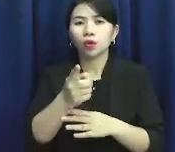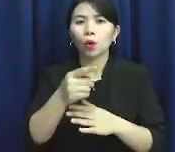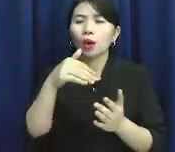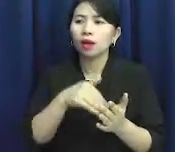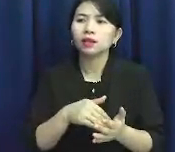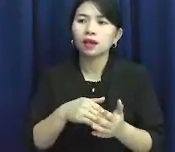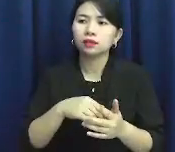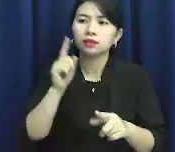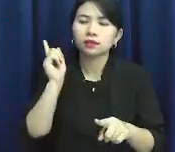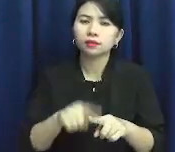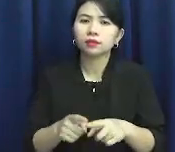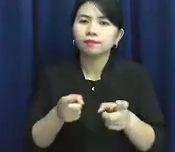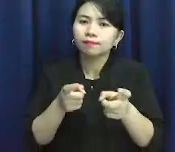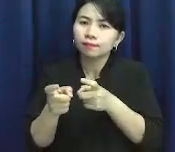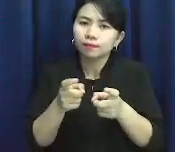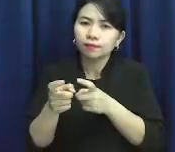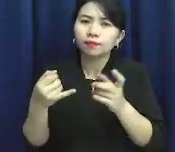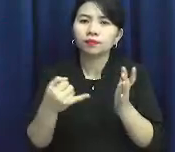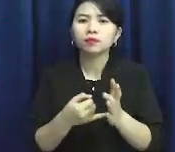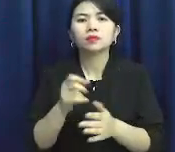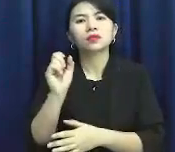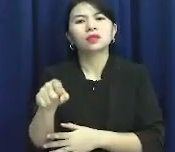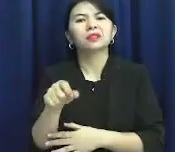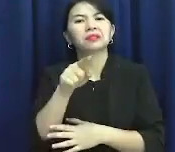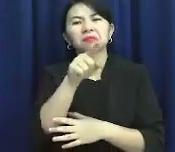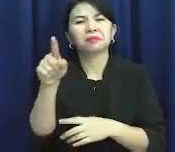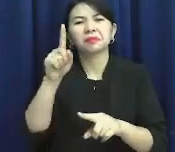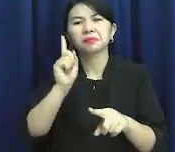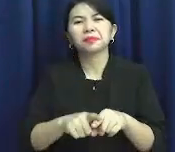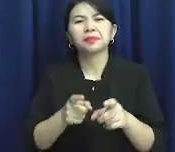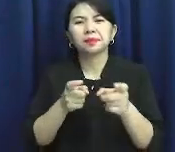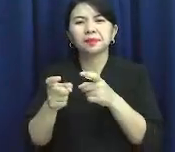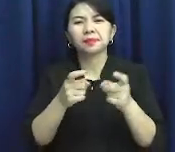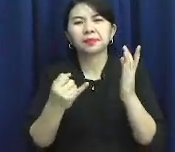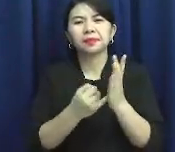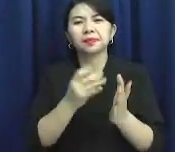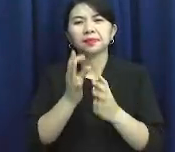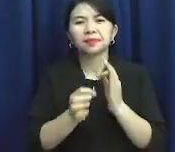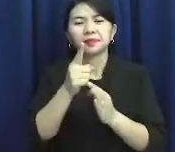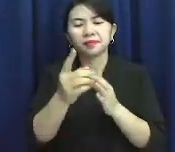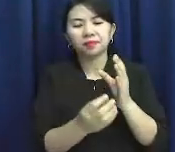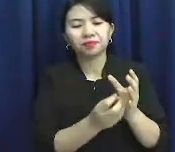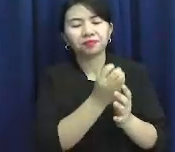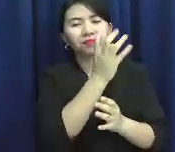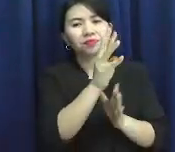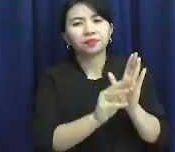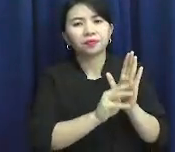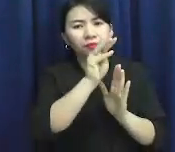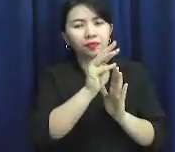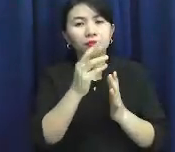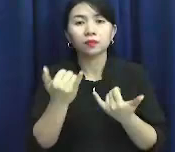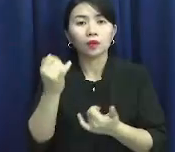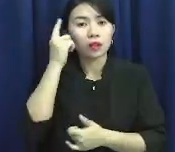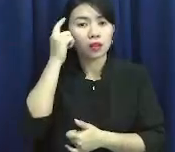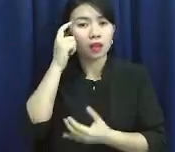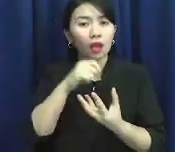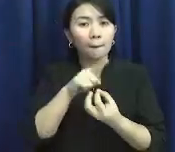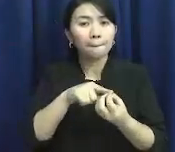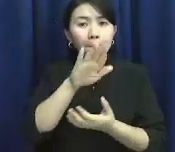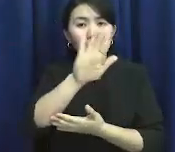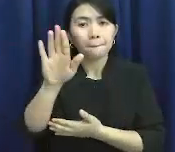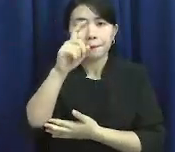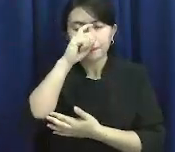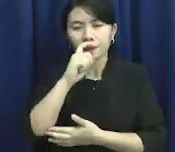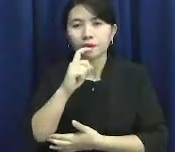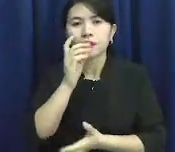kontrahin, lalong hindi nyo yan makukontra pag tumanda na kayo. You see? Sabi ko nga sa inyo, ilang taon, isipin nyo sa age nyo ngayon, kung hindi nyo